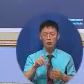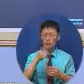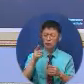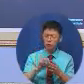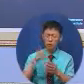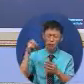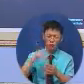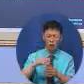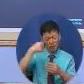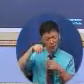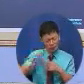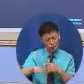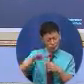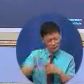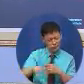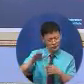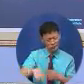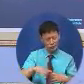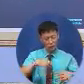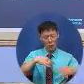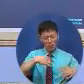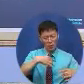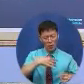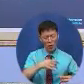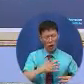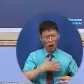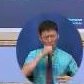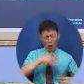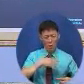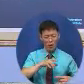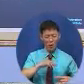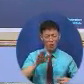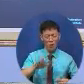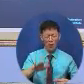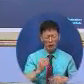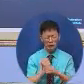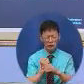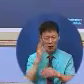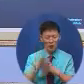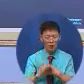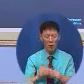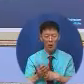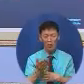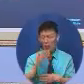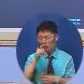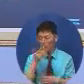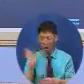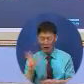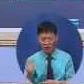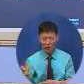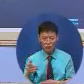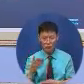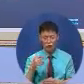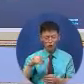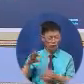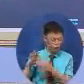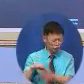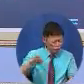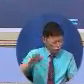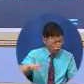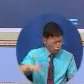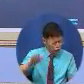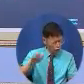그러면 계속 발을 누를 거예요. 정도가 어느 정도냐 하면 너무 심하게 눌러서 음식물이 있어도 먹지를 않아요. 계속